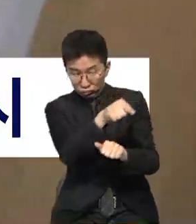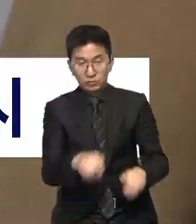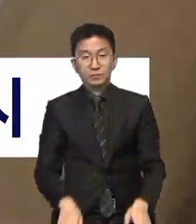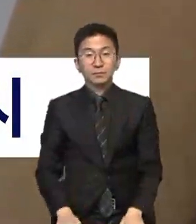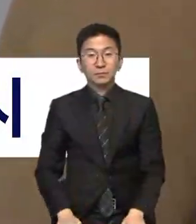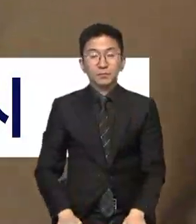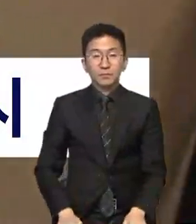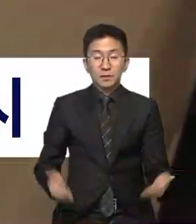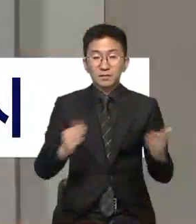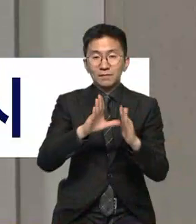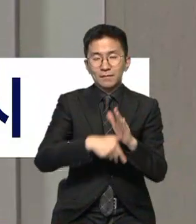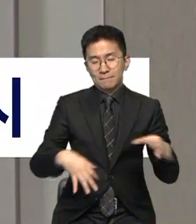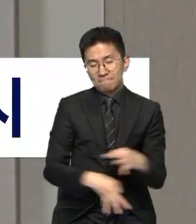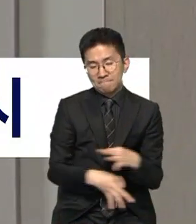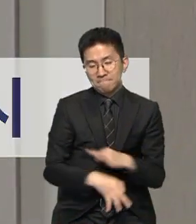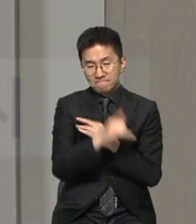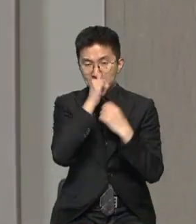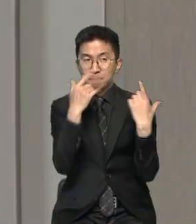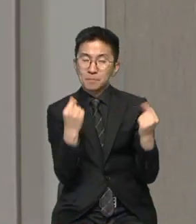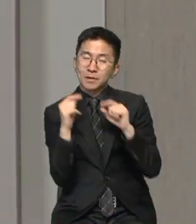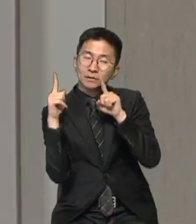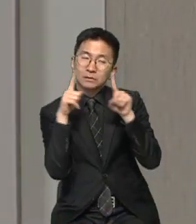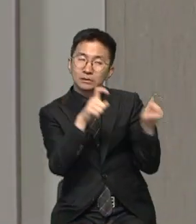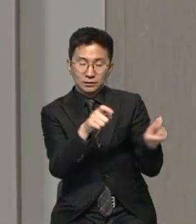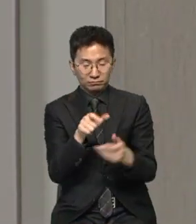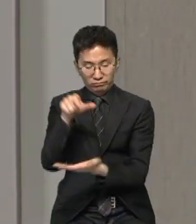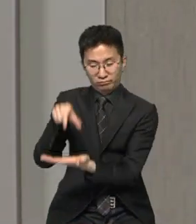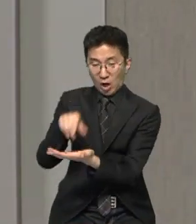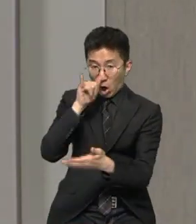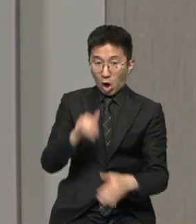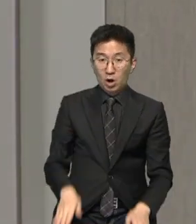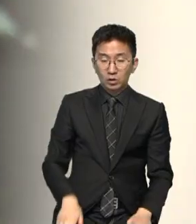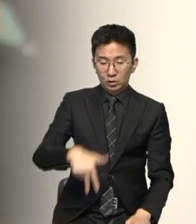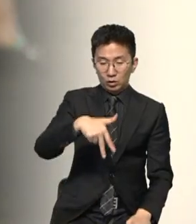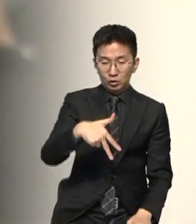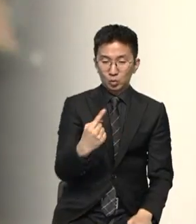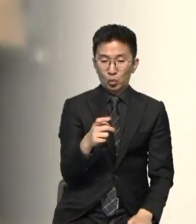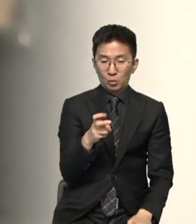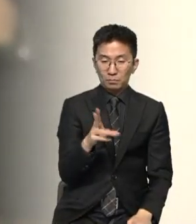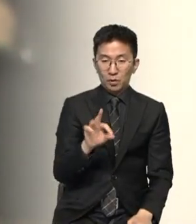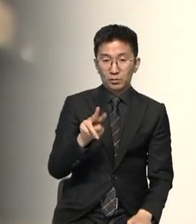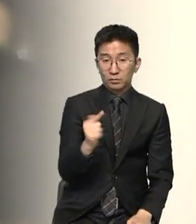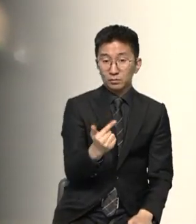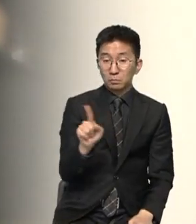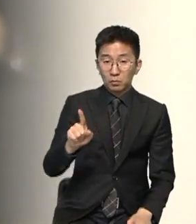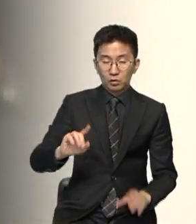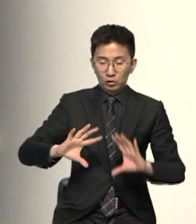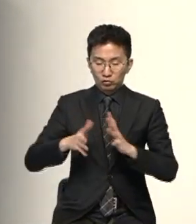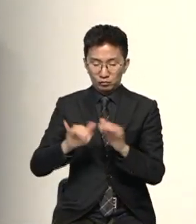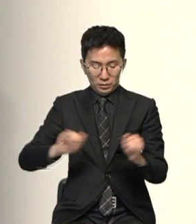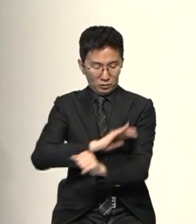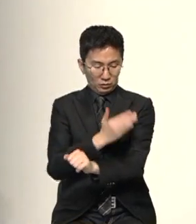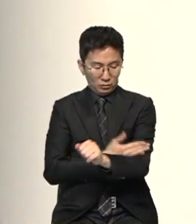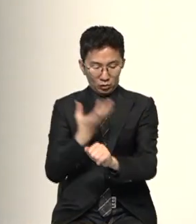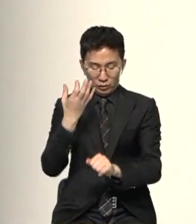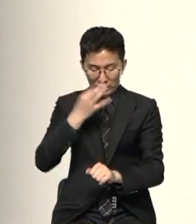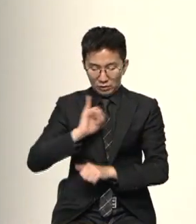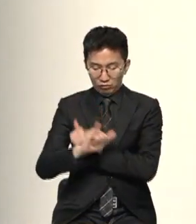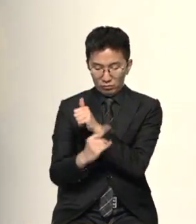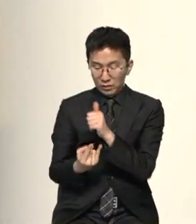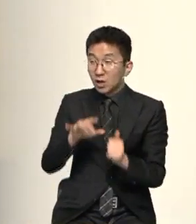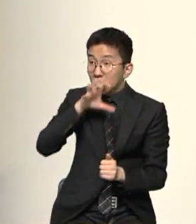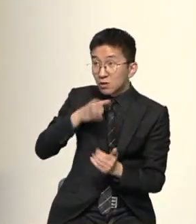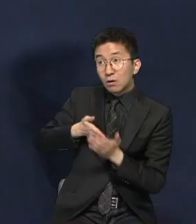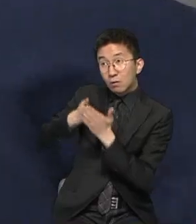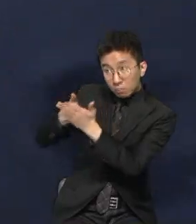피의자로 적시됐습니다. 앞서 검찰은 공익제보자인 조명현 씨가 국민권익위원회에 신고한 사건을 넘겨받아 수사를